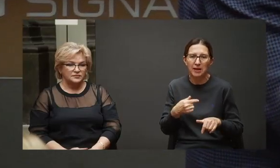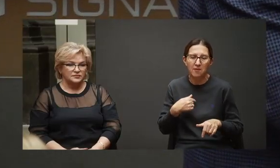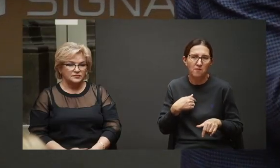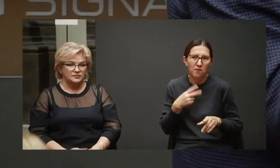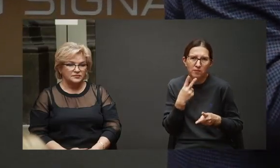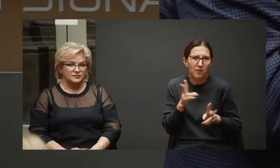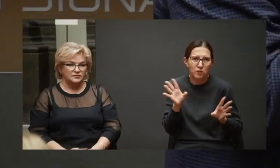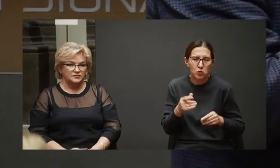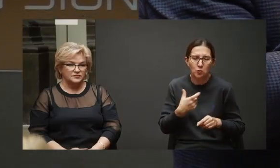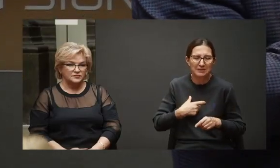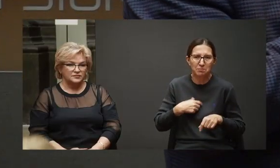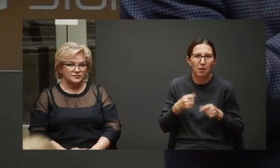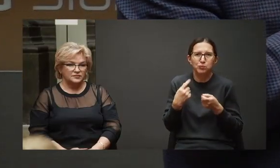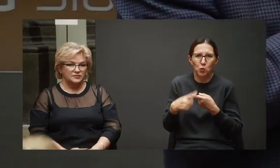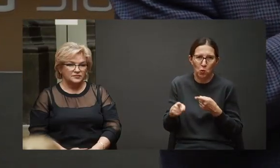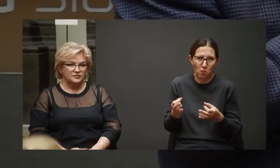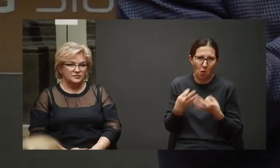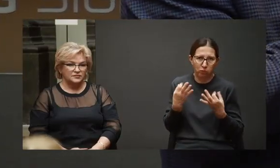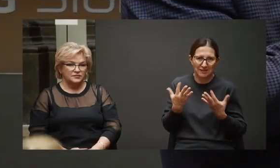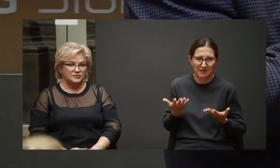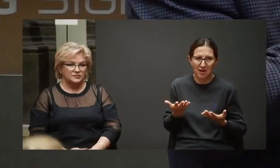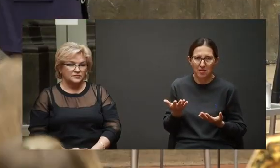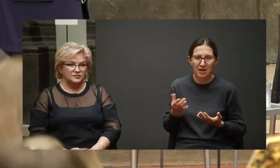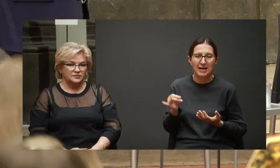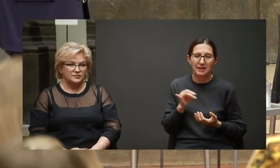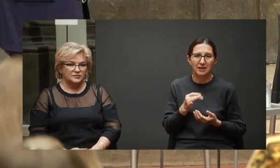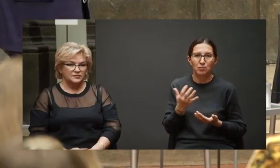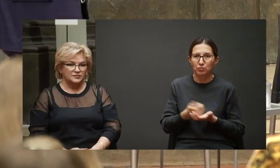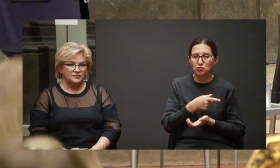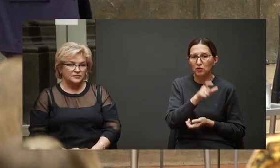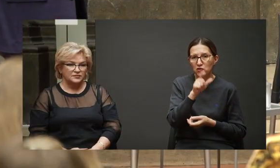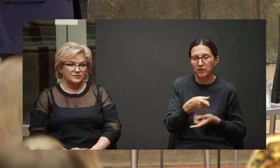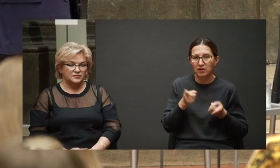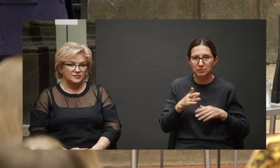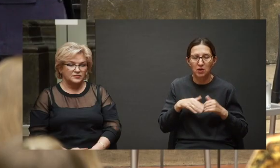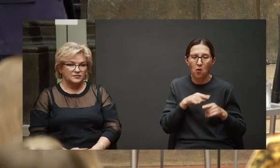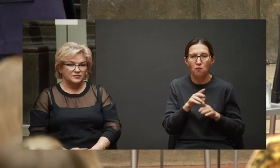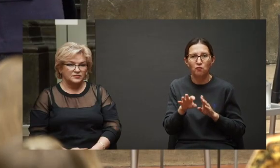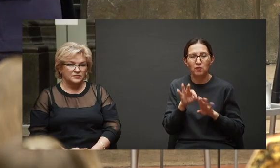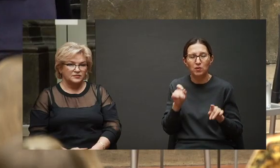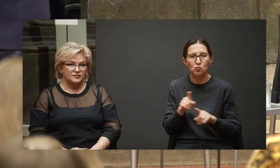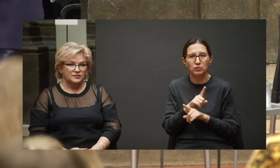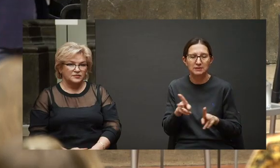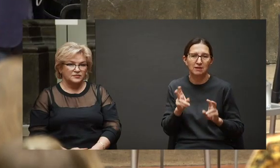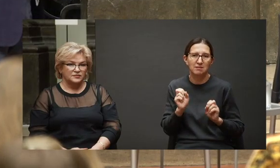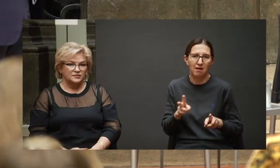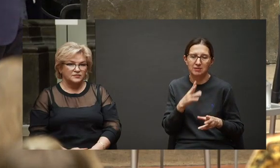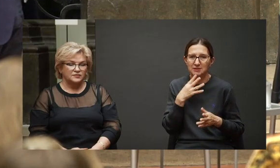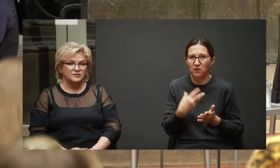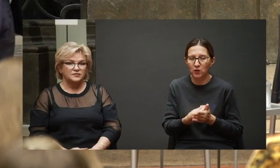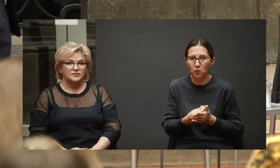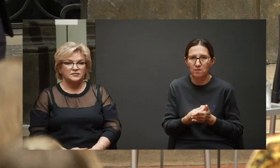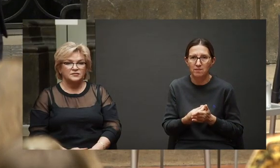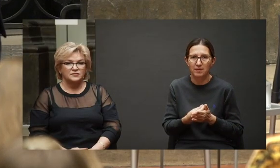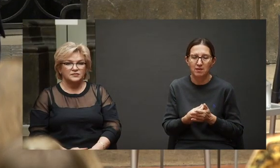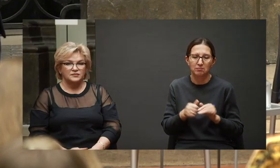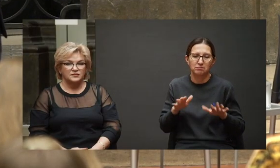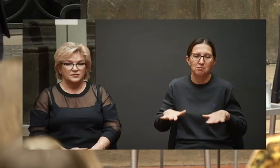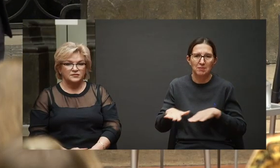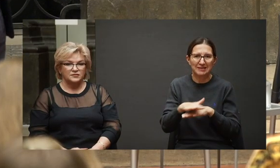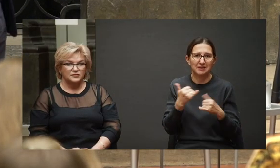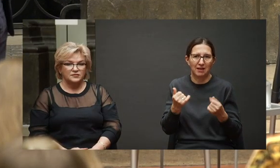так себе объясняем, ну и человека практикующего, который выбрал музей в качестве своей художественной